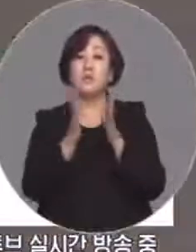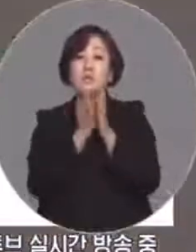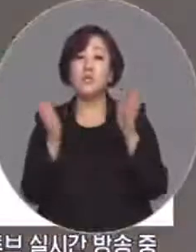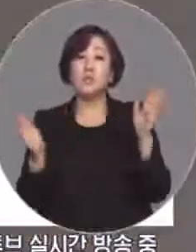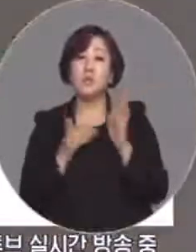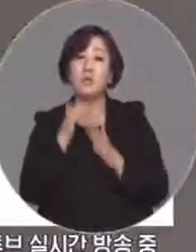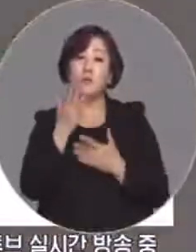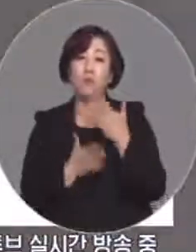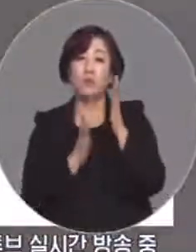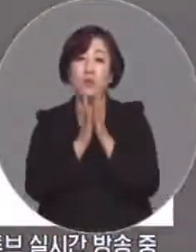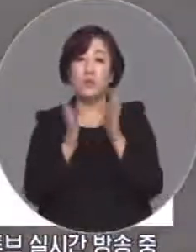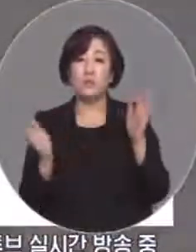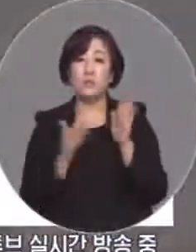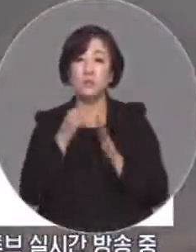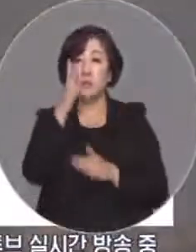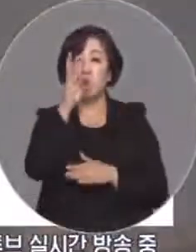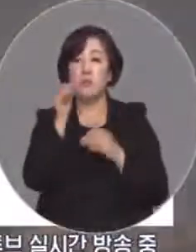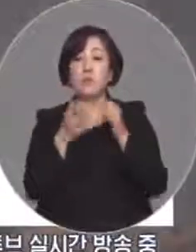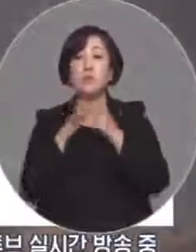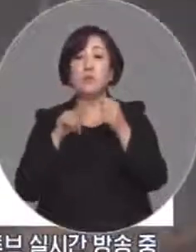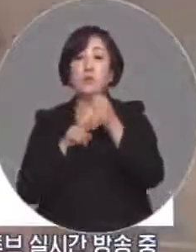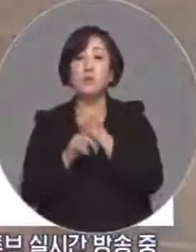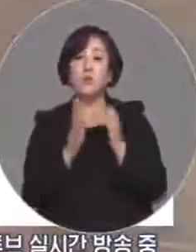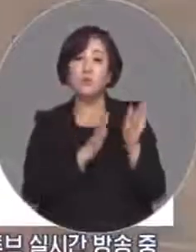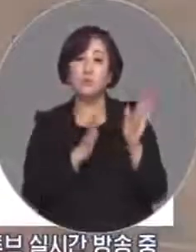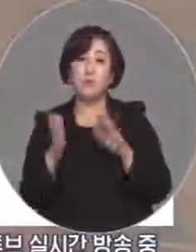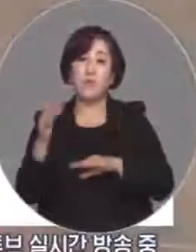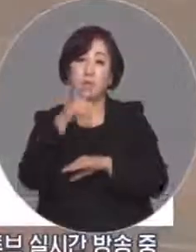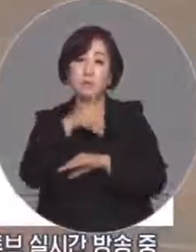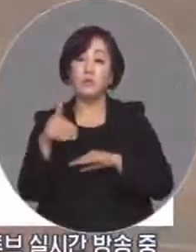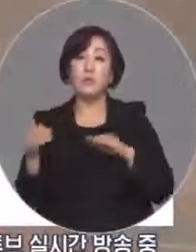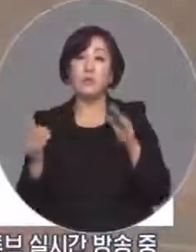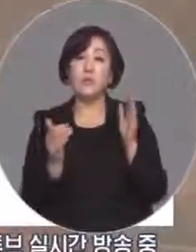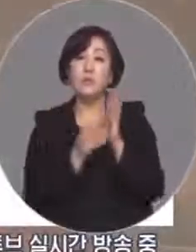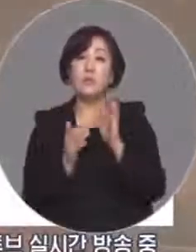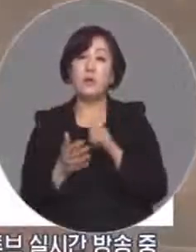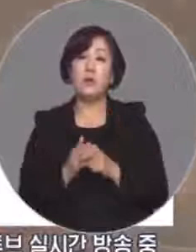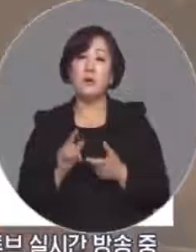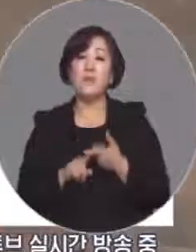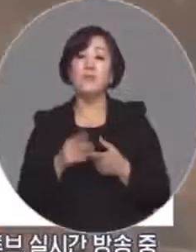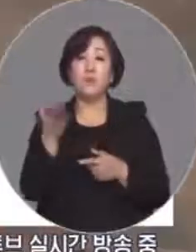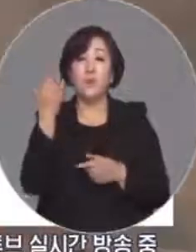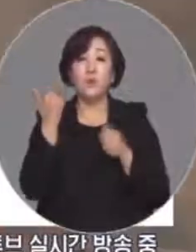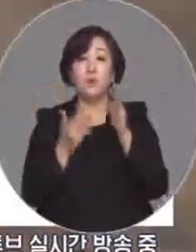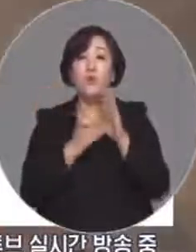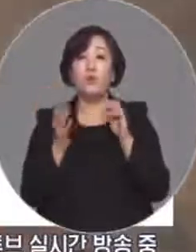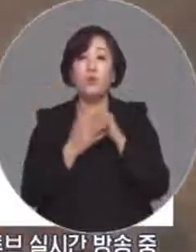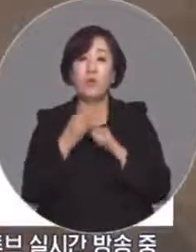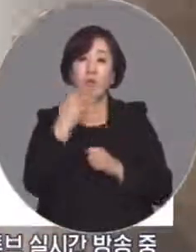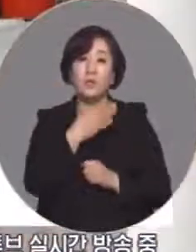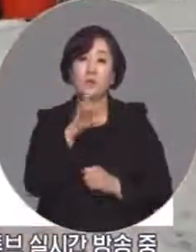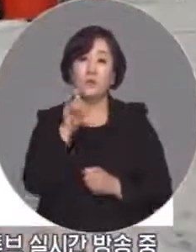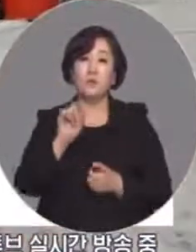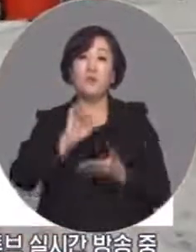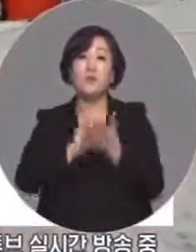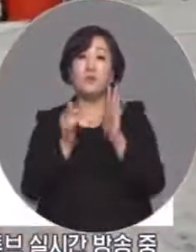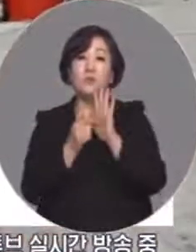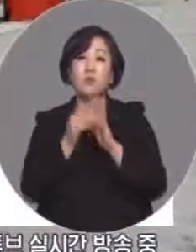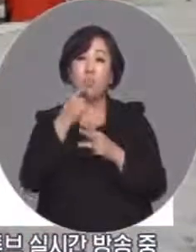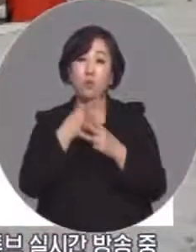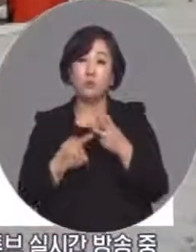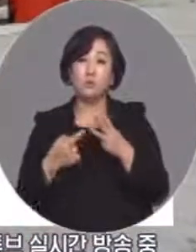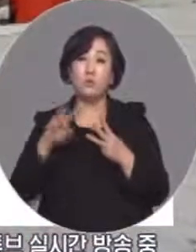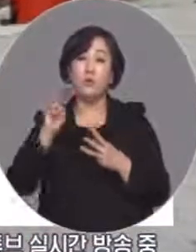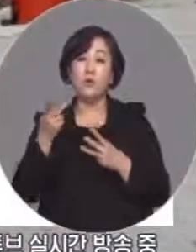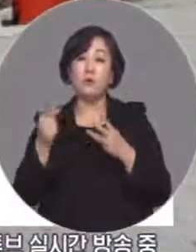목격자의 진술 등을 토대로 정확한 화재 원인을 조사하고 있습니다. 이어 오후 4시 10분쯤엔 울주군 범섭의